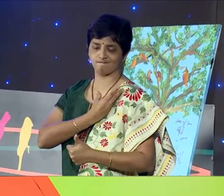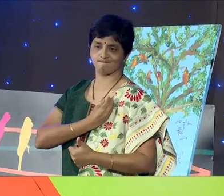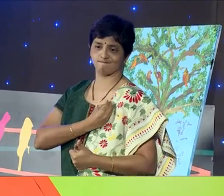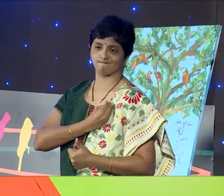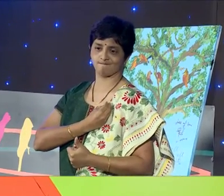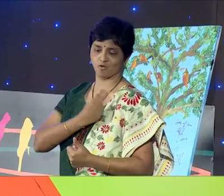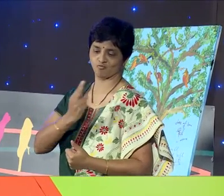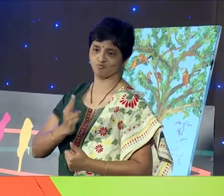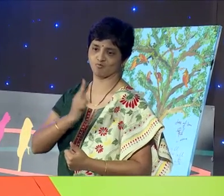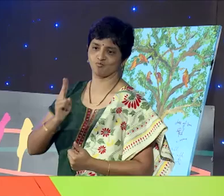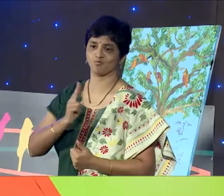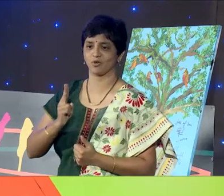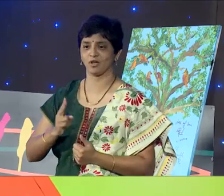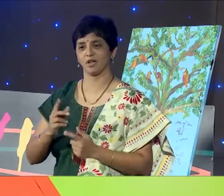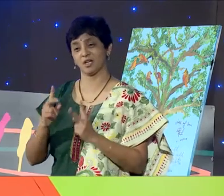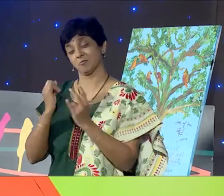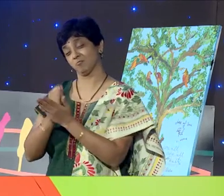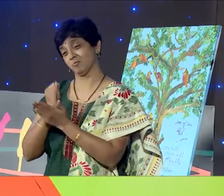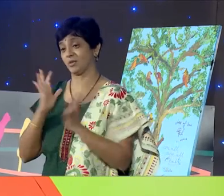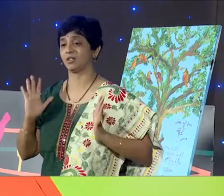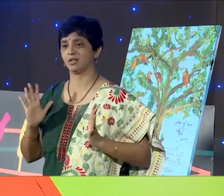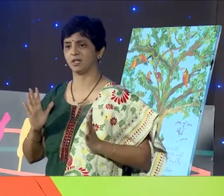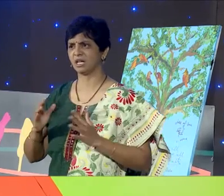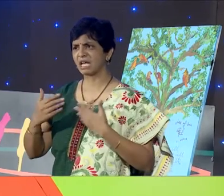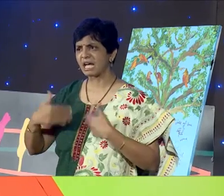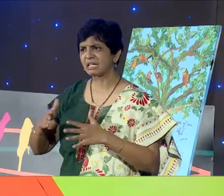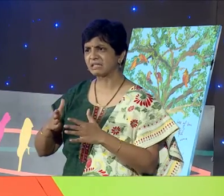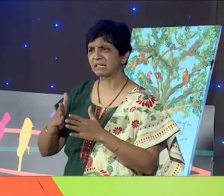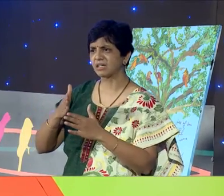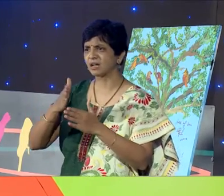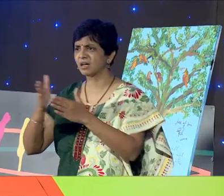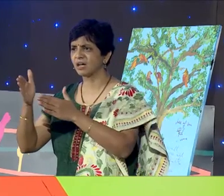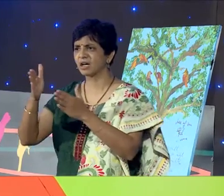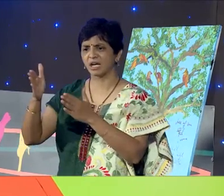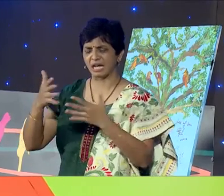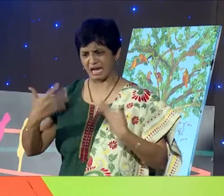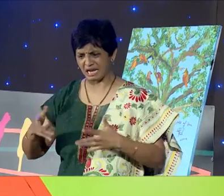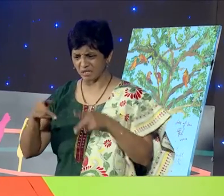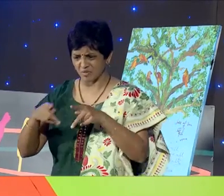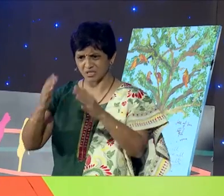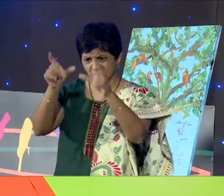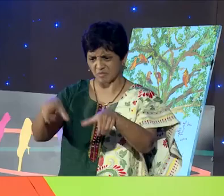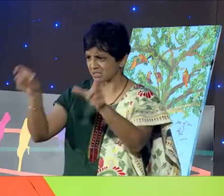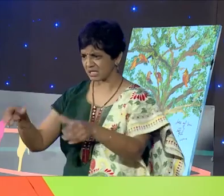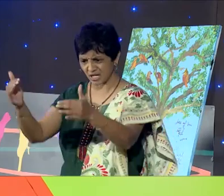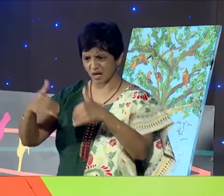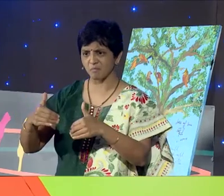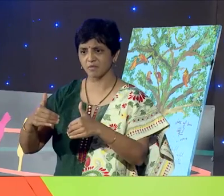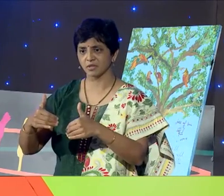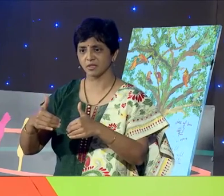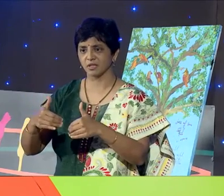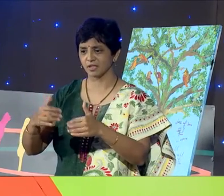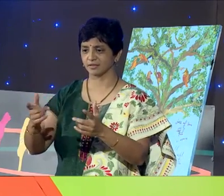अपना मन लगाओ, और इसी के चलते जो सामने आता उसको मैं अपना ब्रांड एम्बेसडर समझता। और वहाँ से यहाँ तक कि